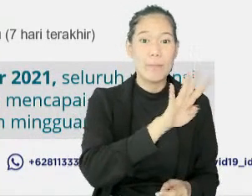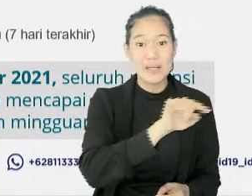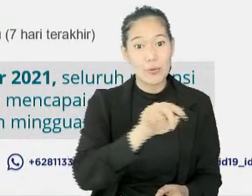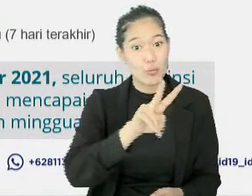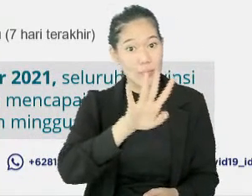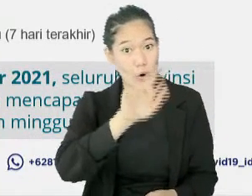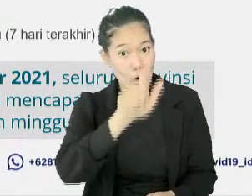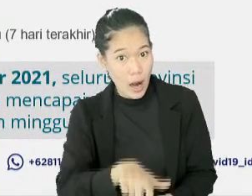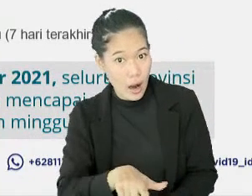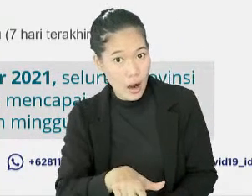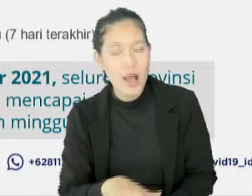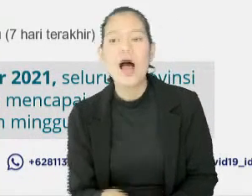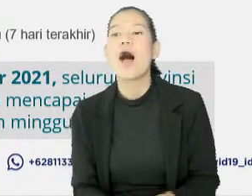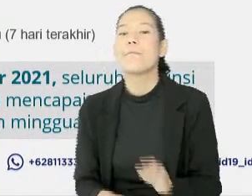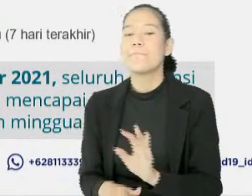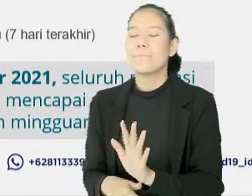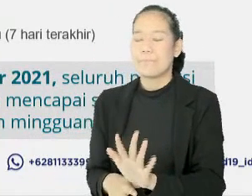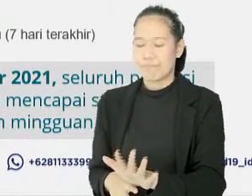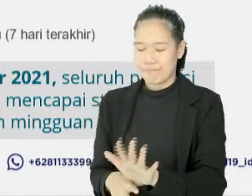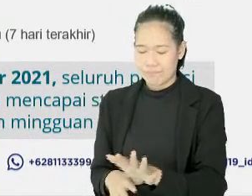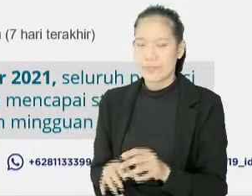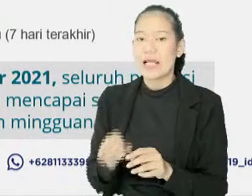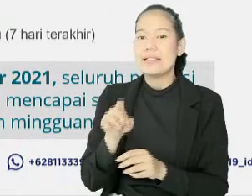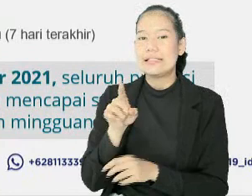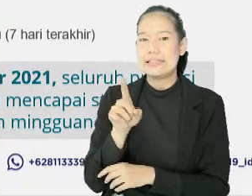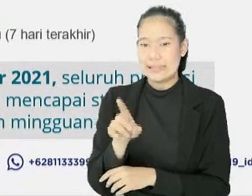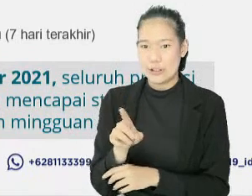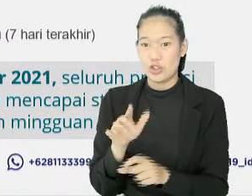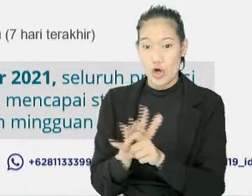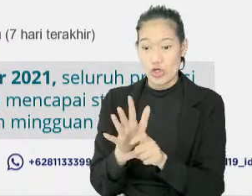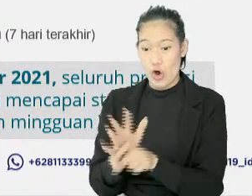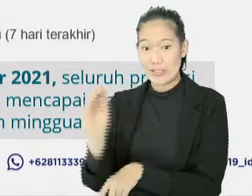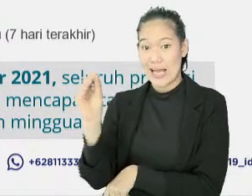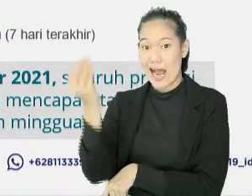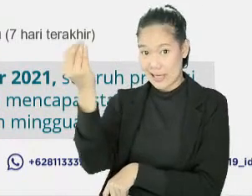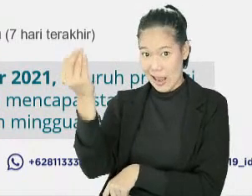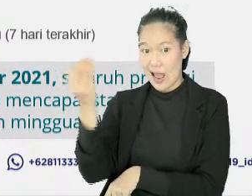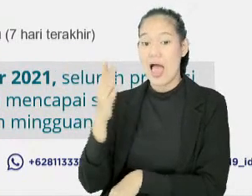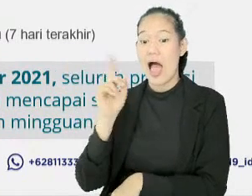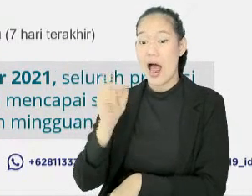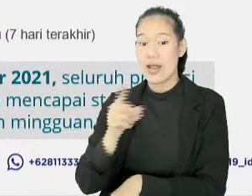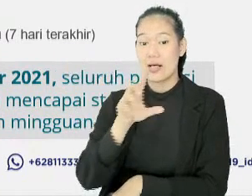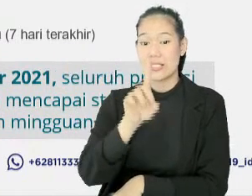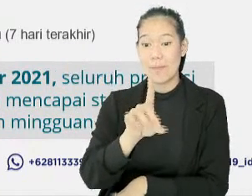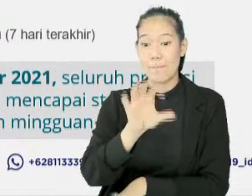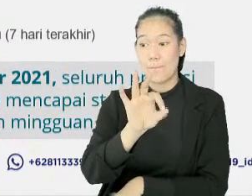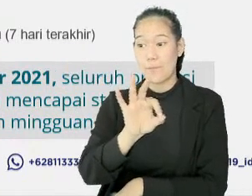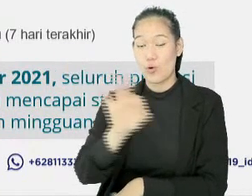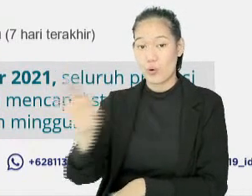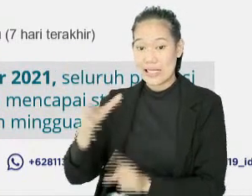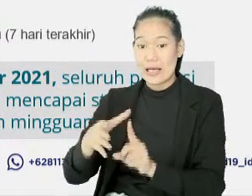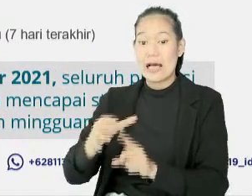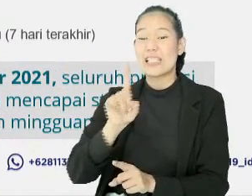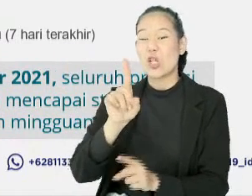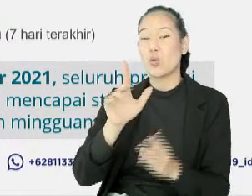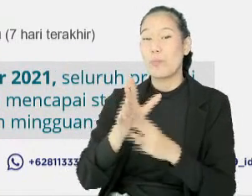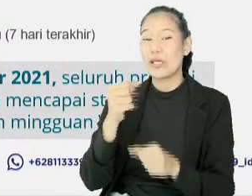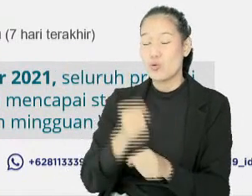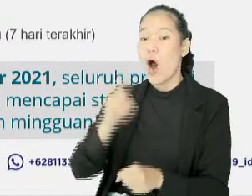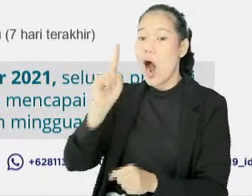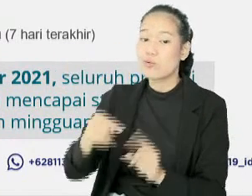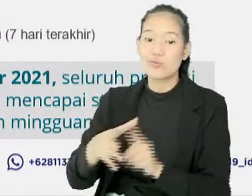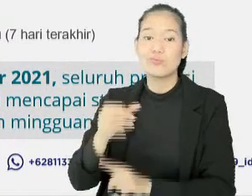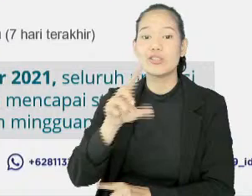begitukah dari menjadi dari dari misalnya sing DKI Jakarta ada Rp10.000 target 10.000 perminggu